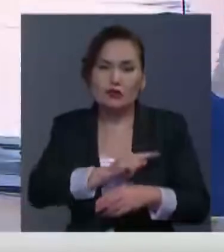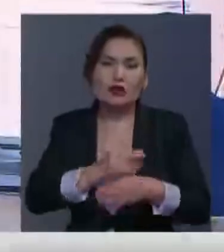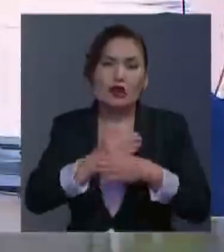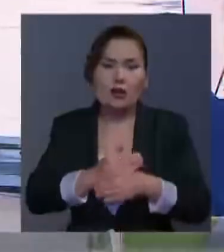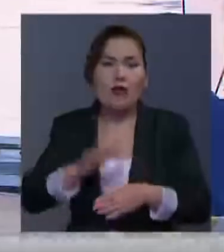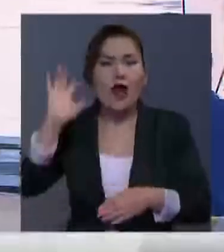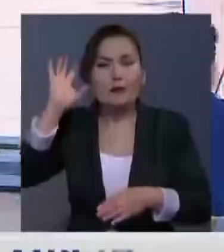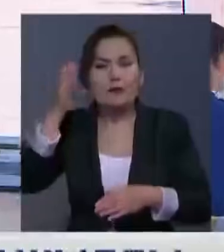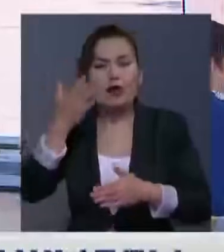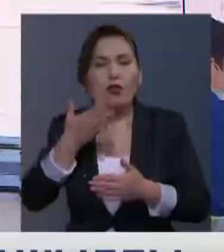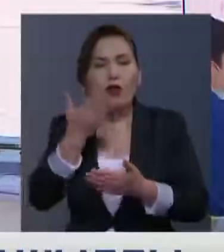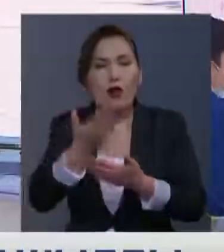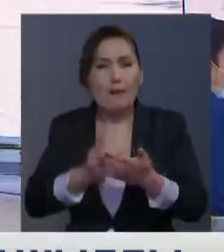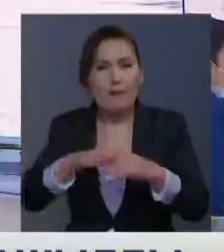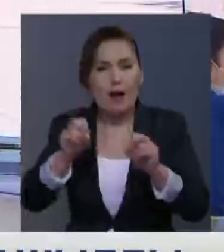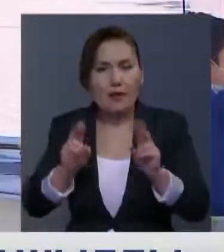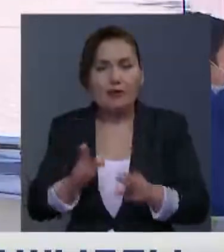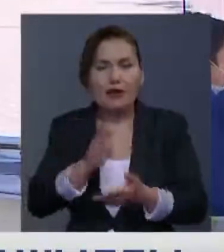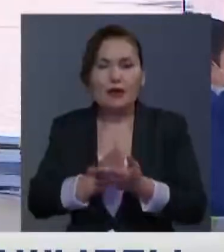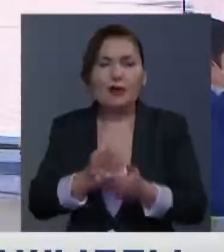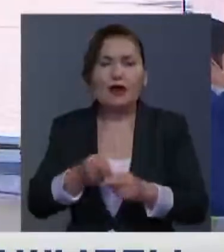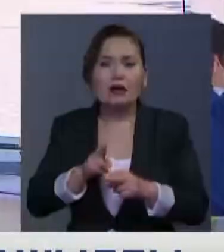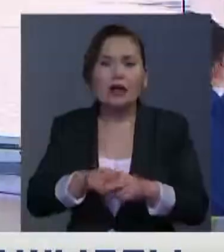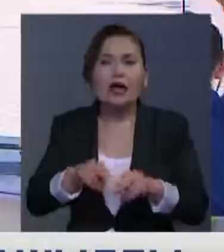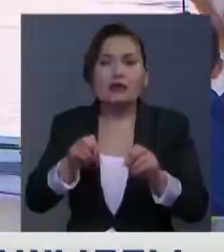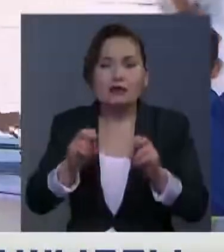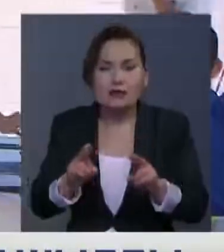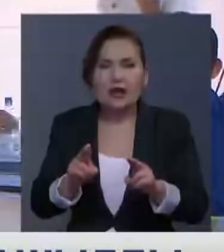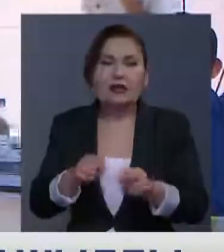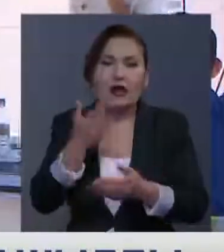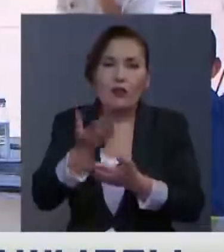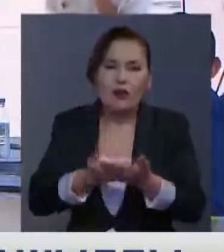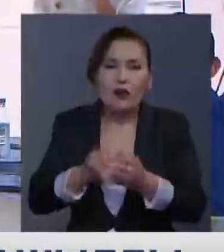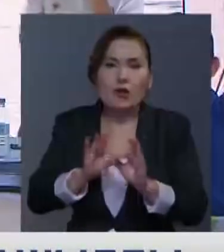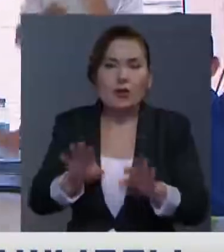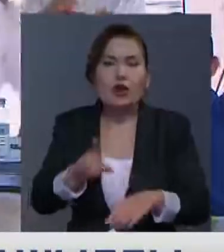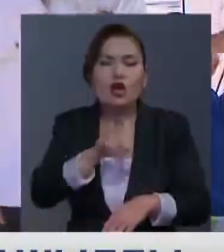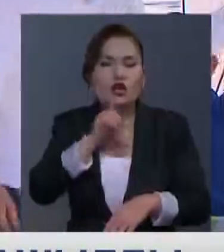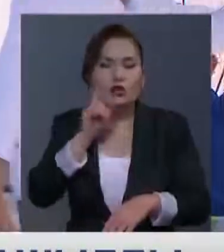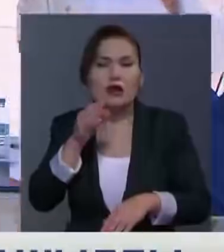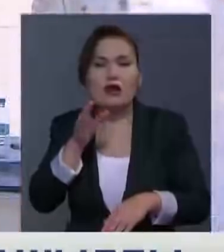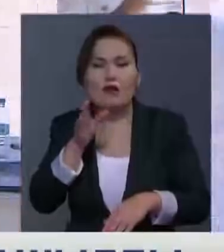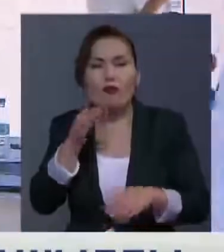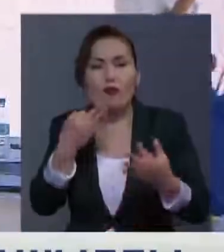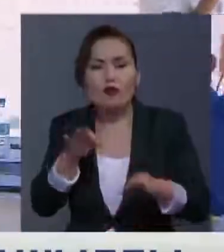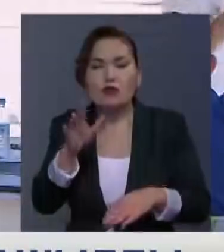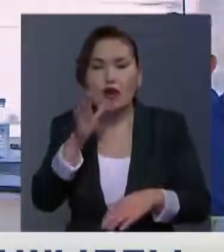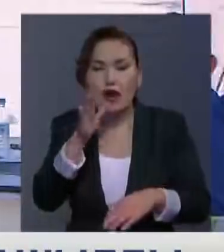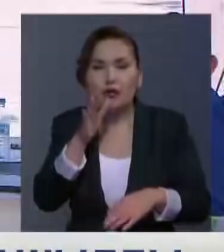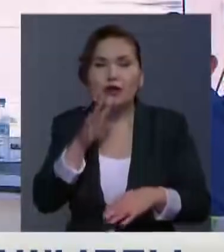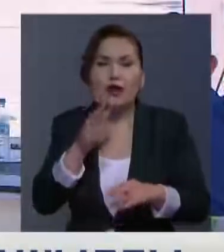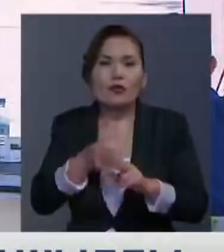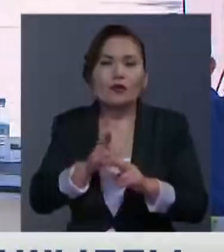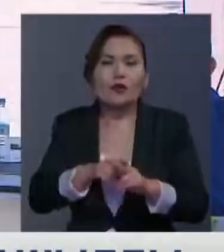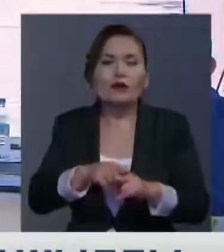психолог мамандары, және аудандық координаторлар отыр. Яғни жастарға бос уақытты қалай тиімді, мысалға мастер-классқа қатысу, тіл